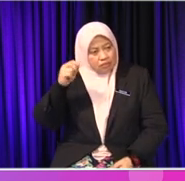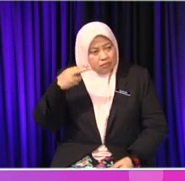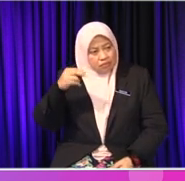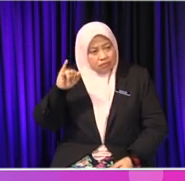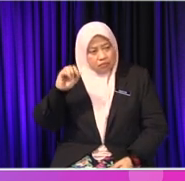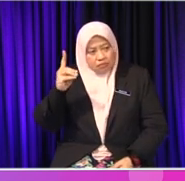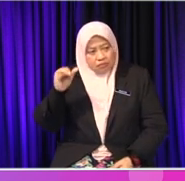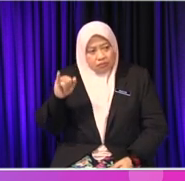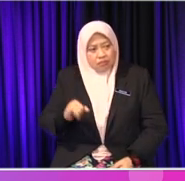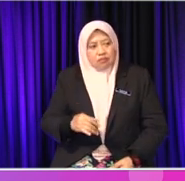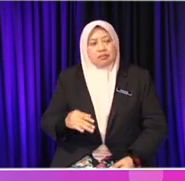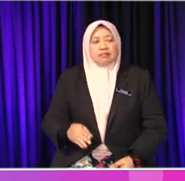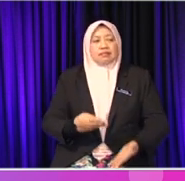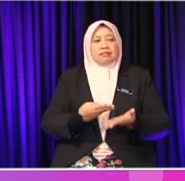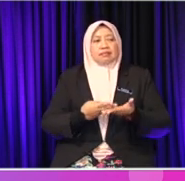justifikasi